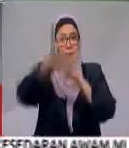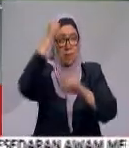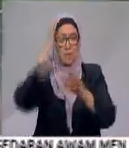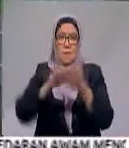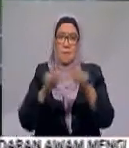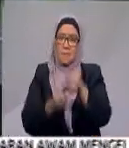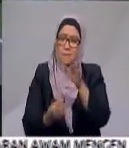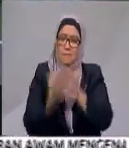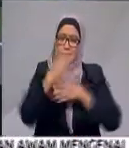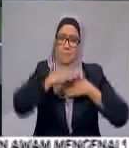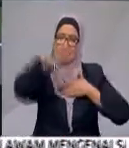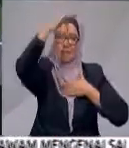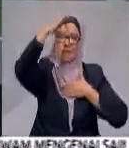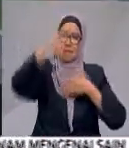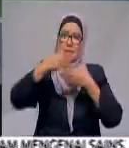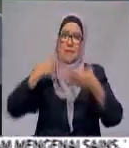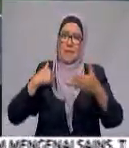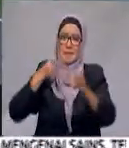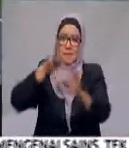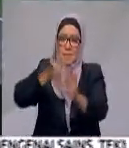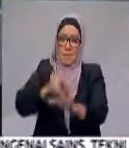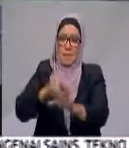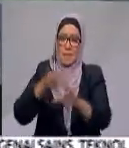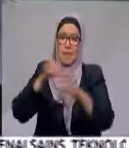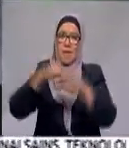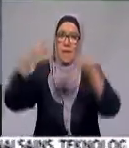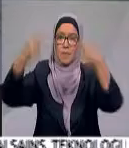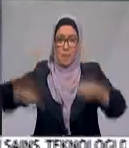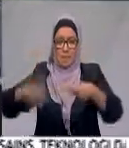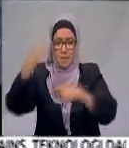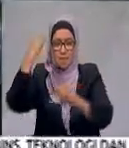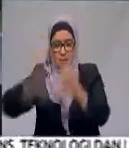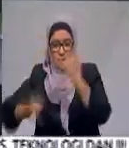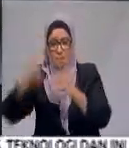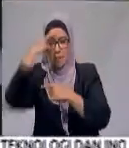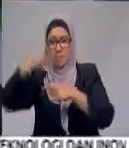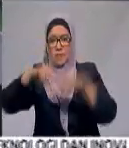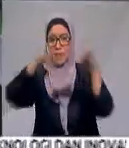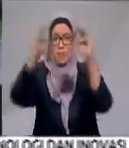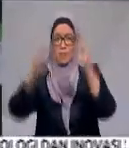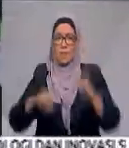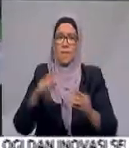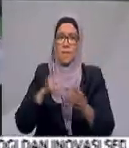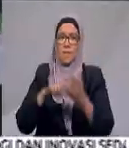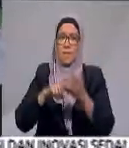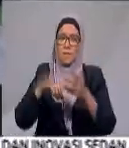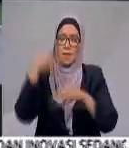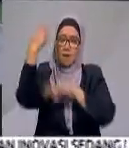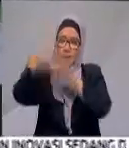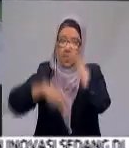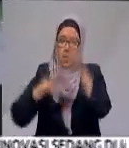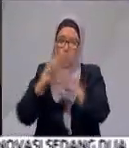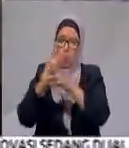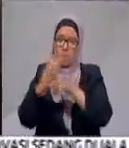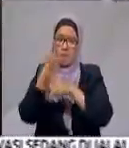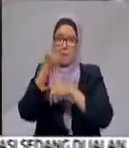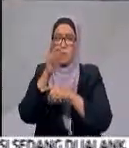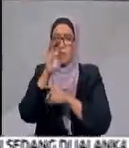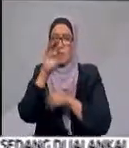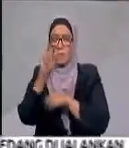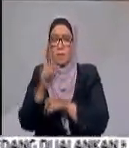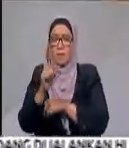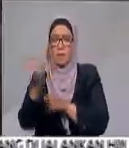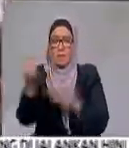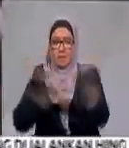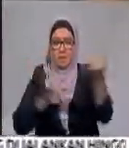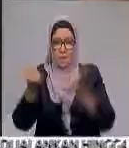pencetus semangat sebelum penyertaannya dalam perlumbaan terakhir bagi musim ini, iaitu World Touring Car Race 15 Disember